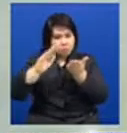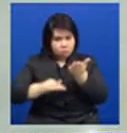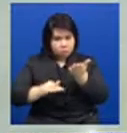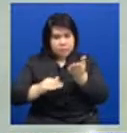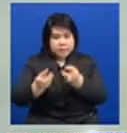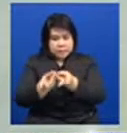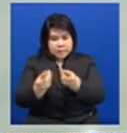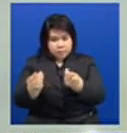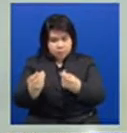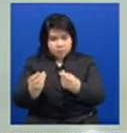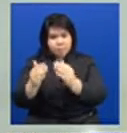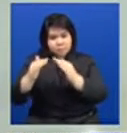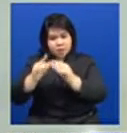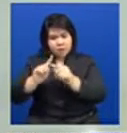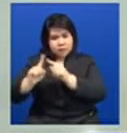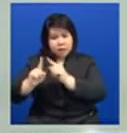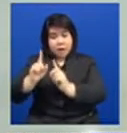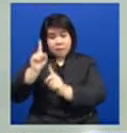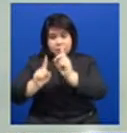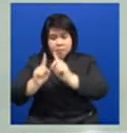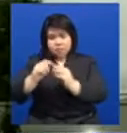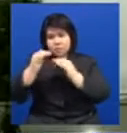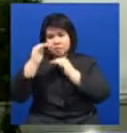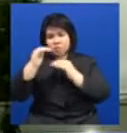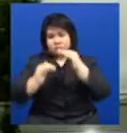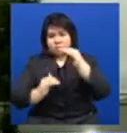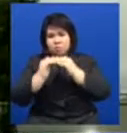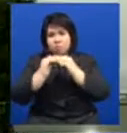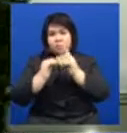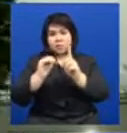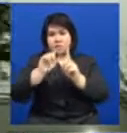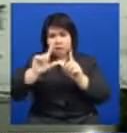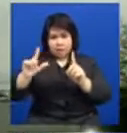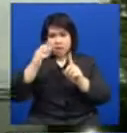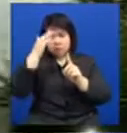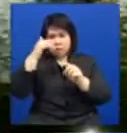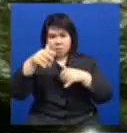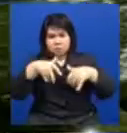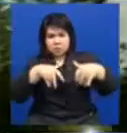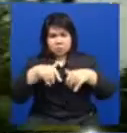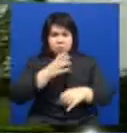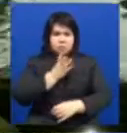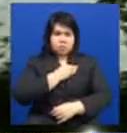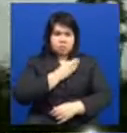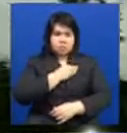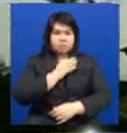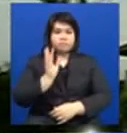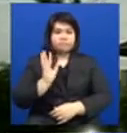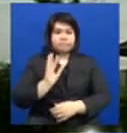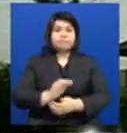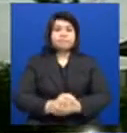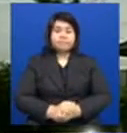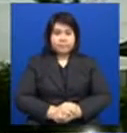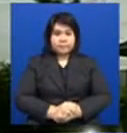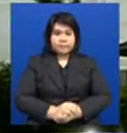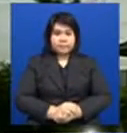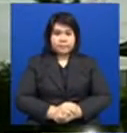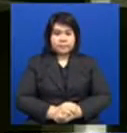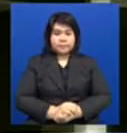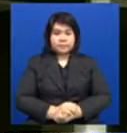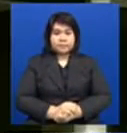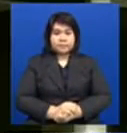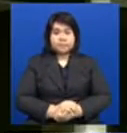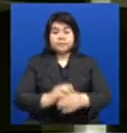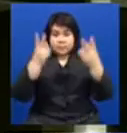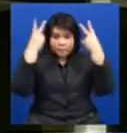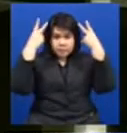ที่มีมูลค่าตามราคาประเมินไม่เกิน1ล้านบาทเพื่อไม่ให้ประชาชนตื่นตกใจนะคะขณะที่ทางด้านฝั่งของน